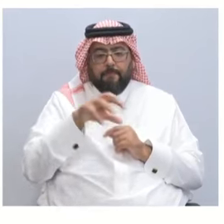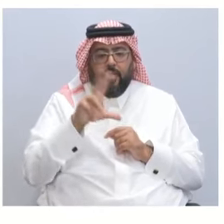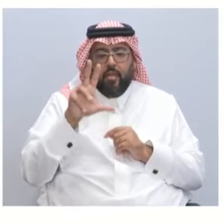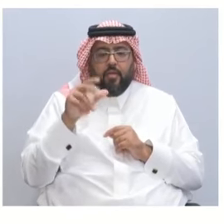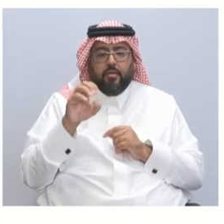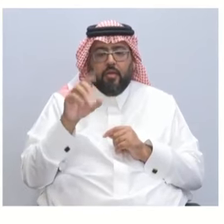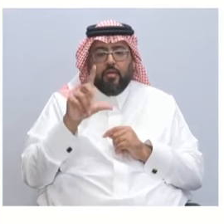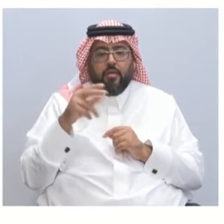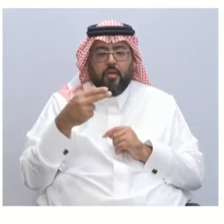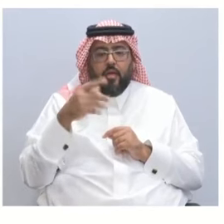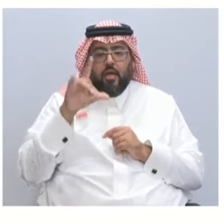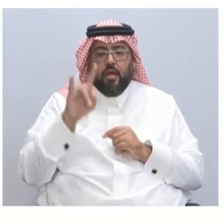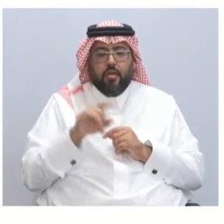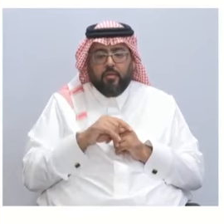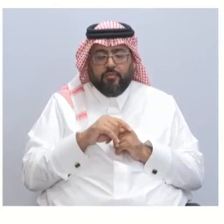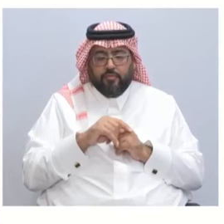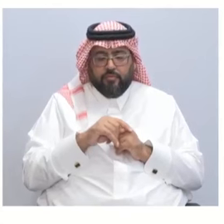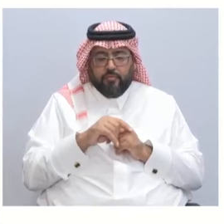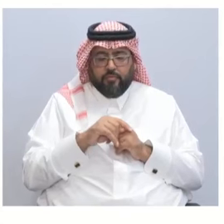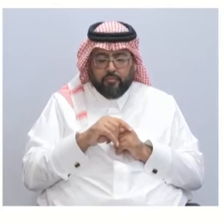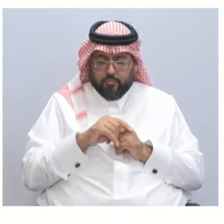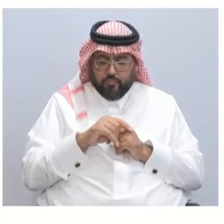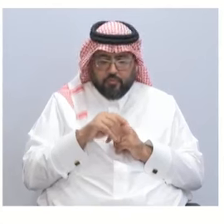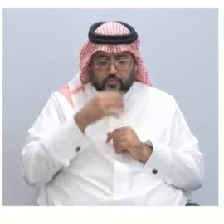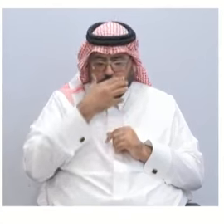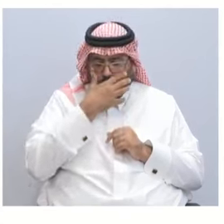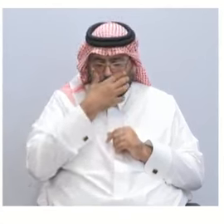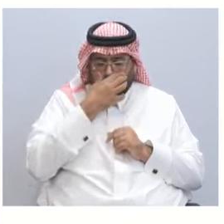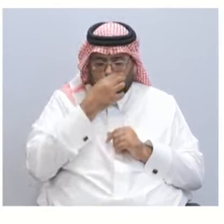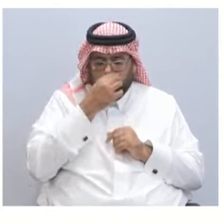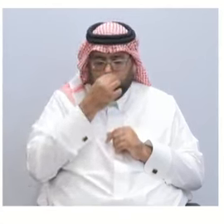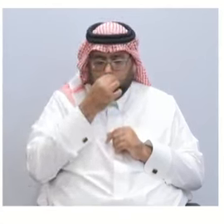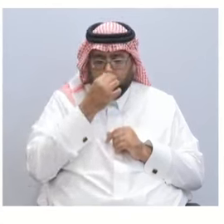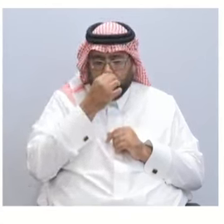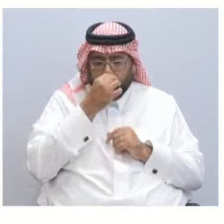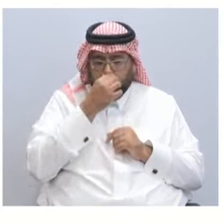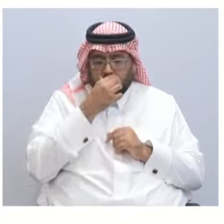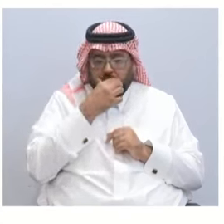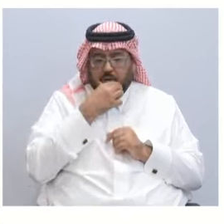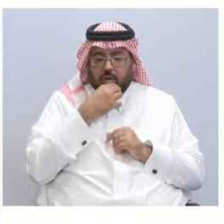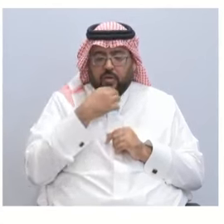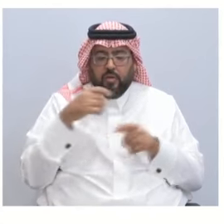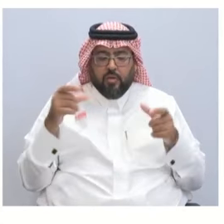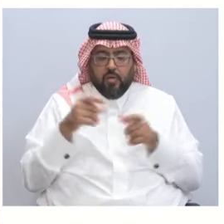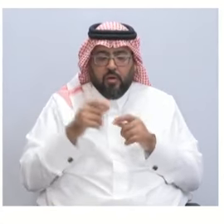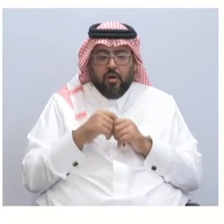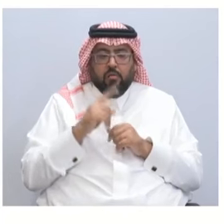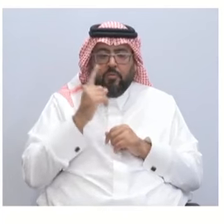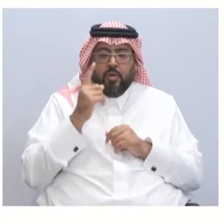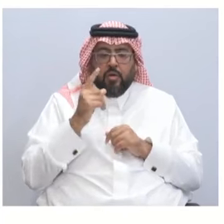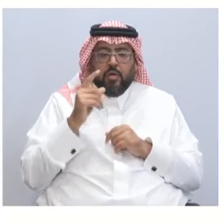الاعلى يتكون من قائده الدول الاعضاء ويعقد اجتماعاته